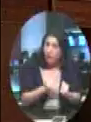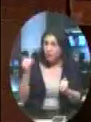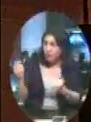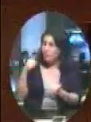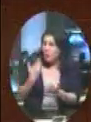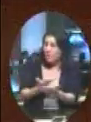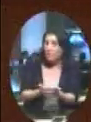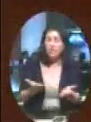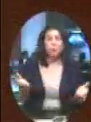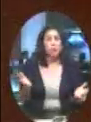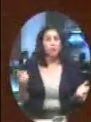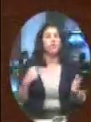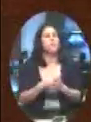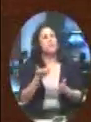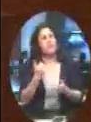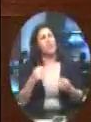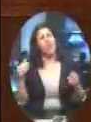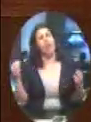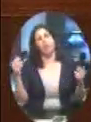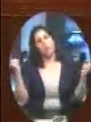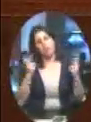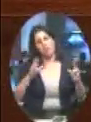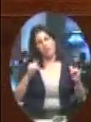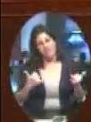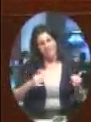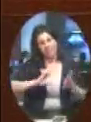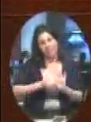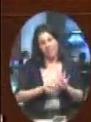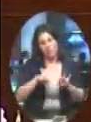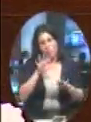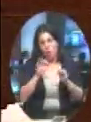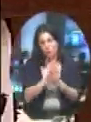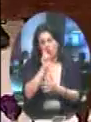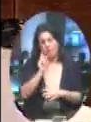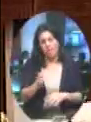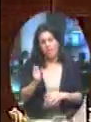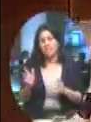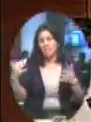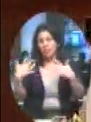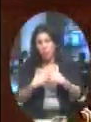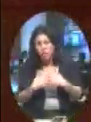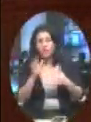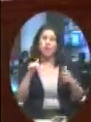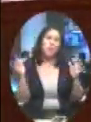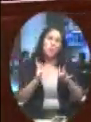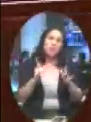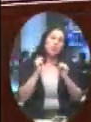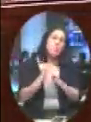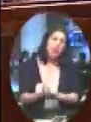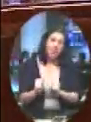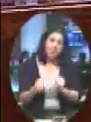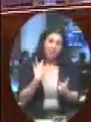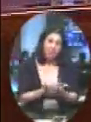סיעתית. אך לבסוף הייתה הסכמה רחבה לאישור ההצעה. 12 חברי כנסת, הן מהקואליציה והן מהאופוזיציה, הצביעו בעד